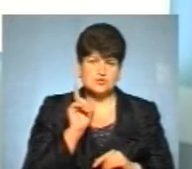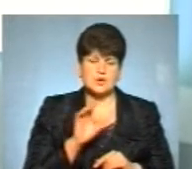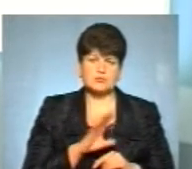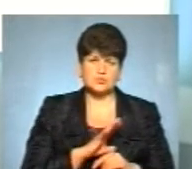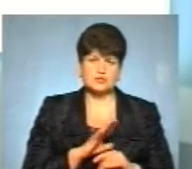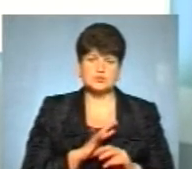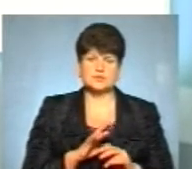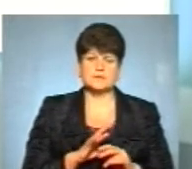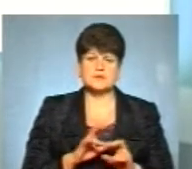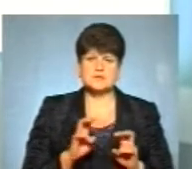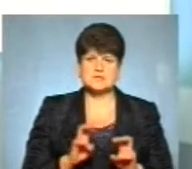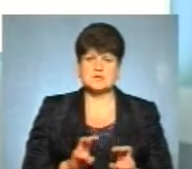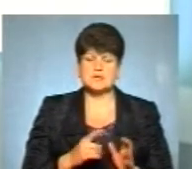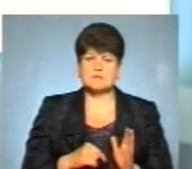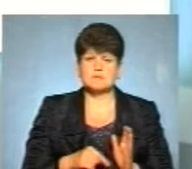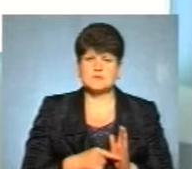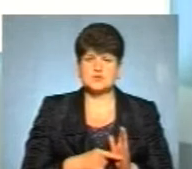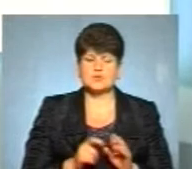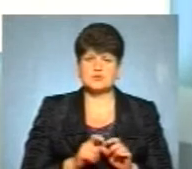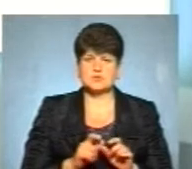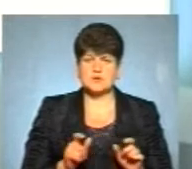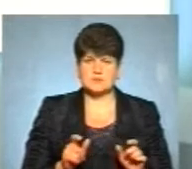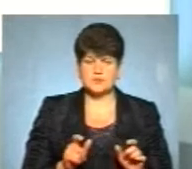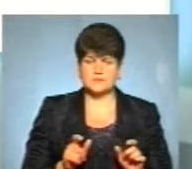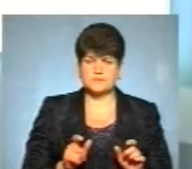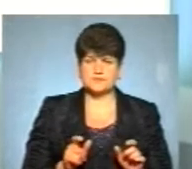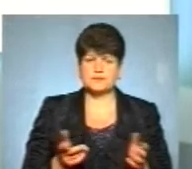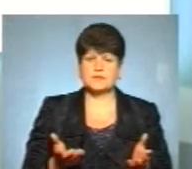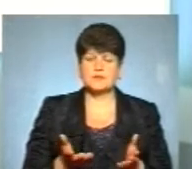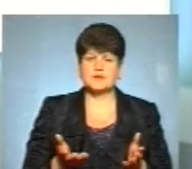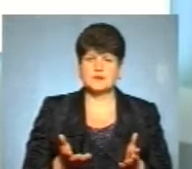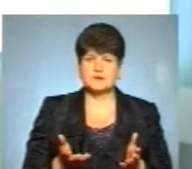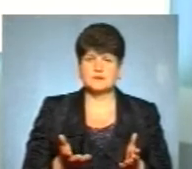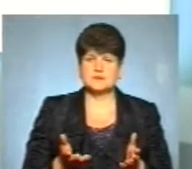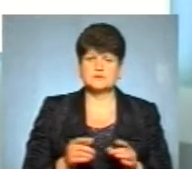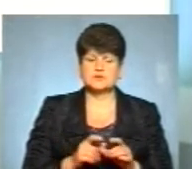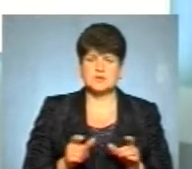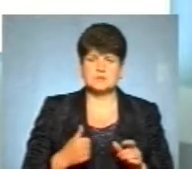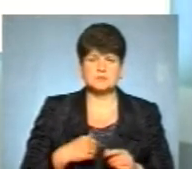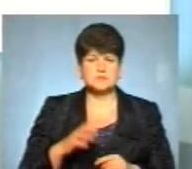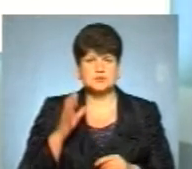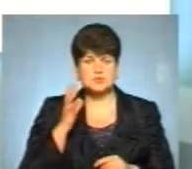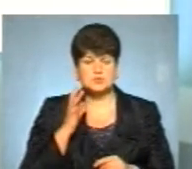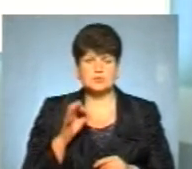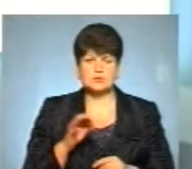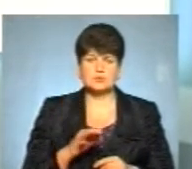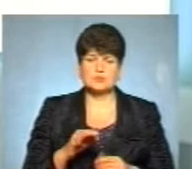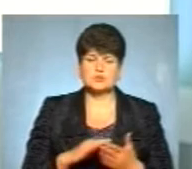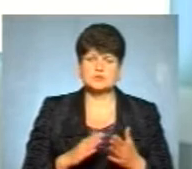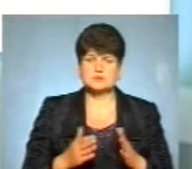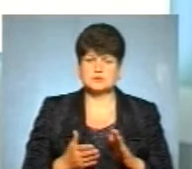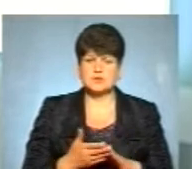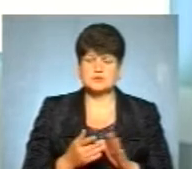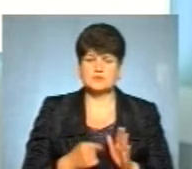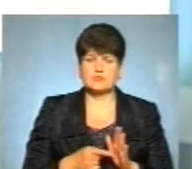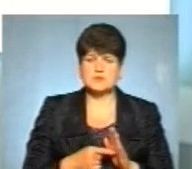відбулося засідання міського оперативного штабу, ось, де на штабі ми заслухали власне про епідситуацію у